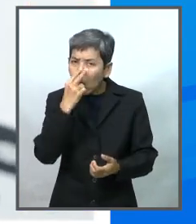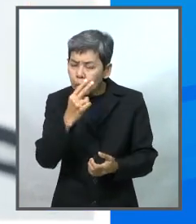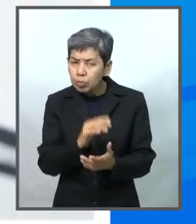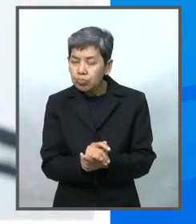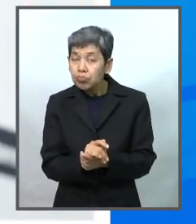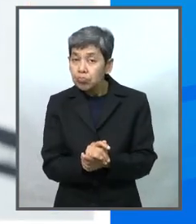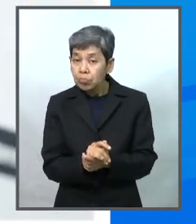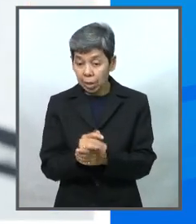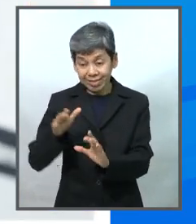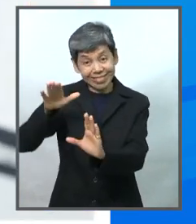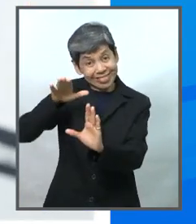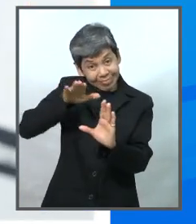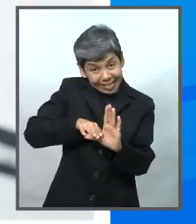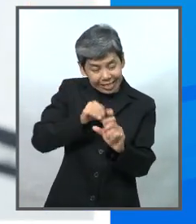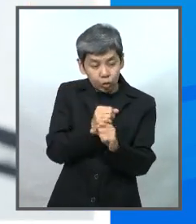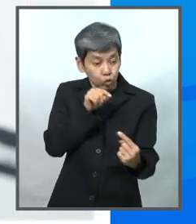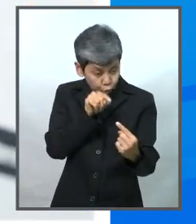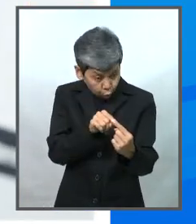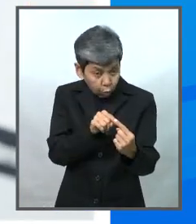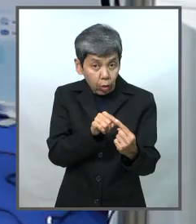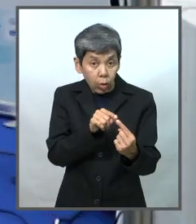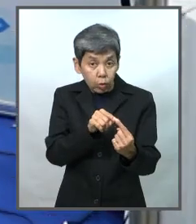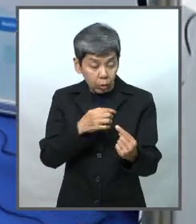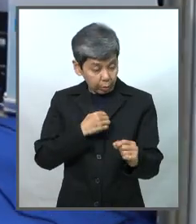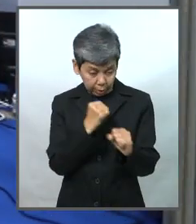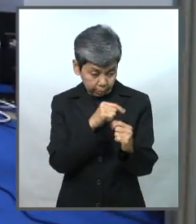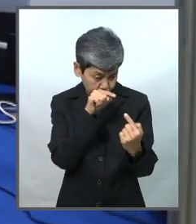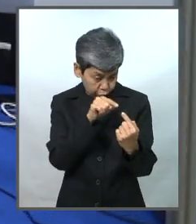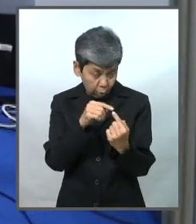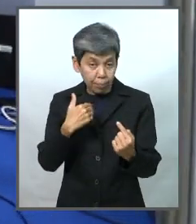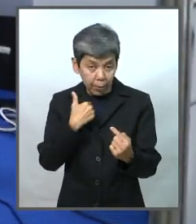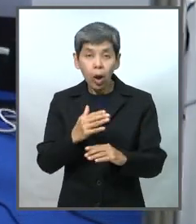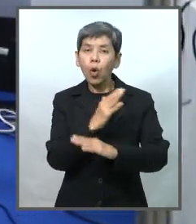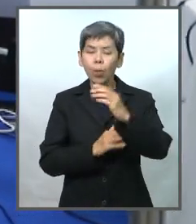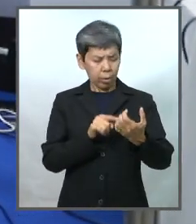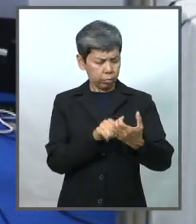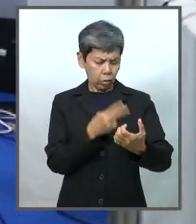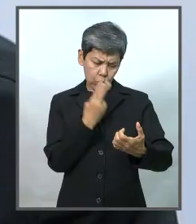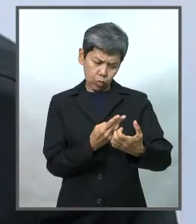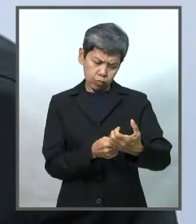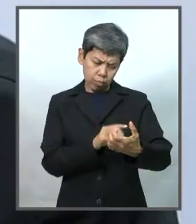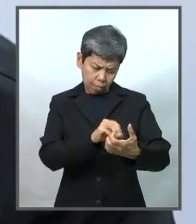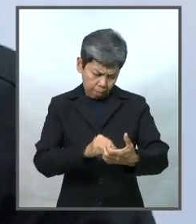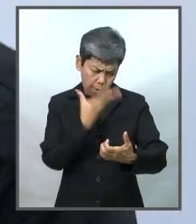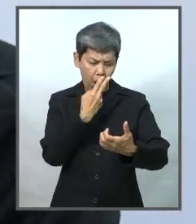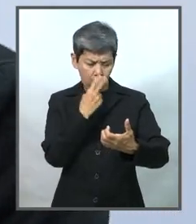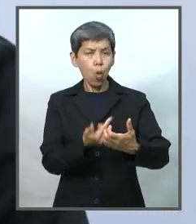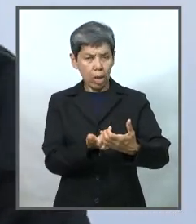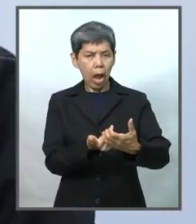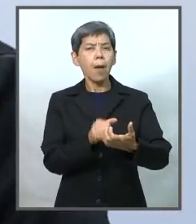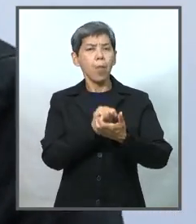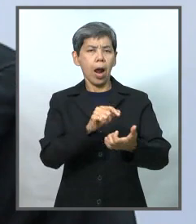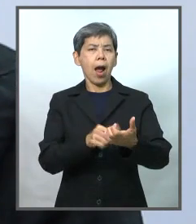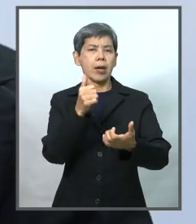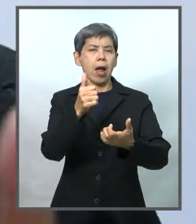อ้สิ่งที่คุณลงทะเบียนมานะครับว่าตรงกับคอนเซ็ปต์ที่เราวางไว้ไหมผู้พิการเนี่ยสามารถเข้ามาใช้บริ